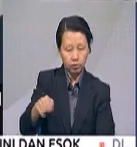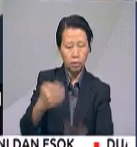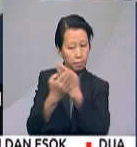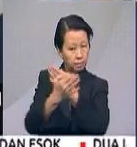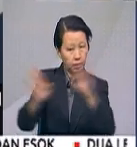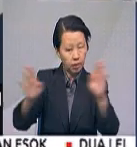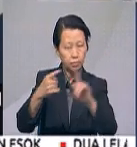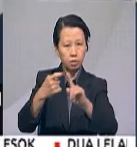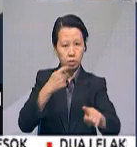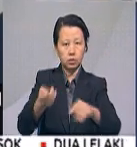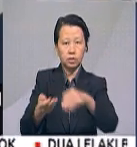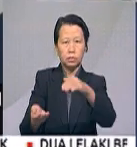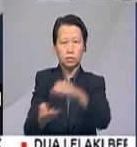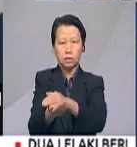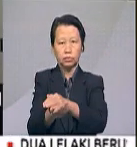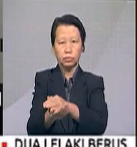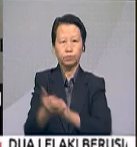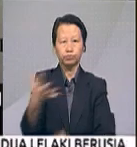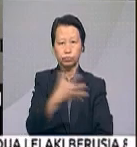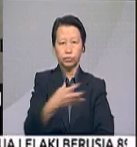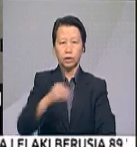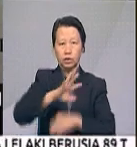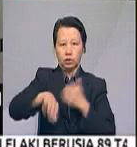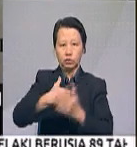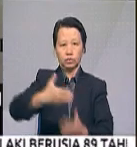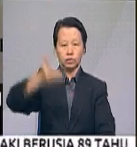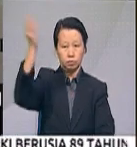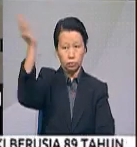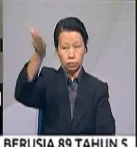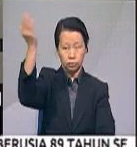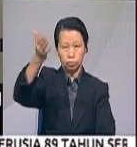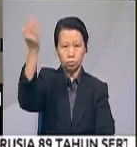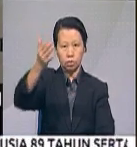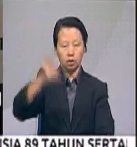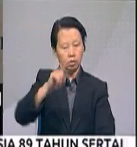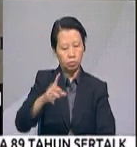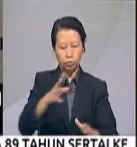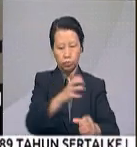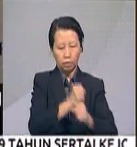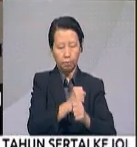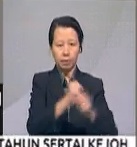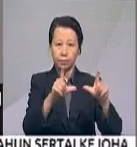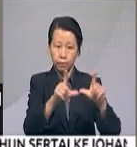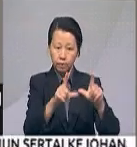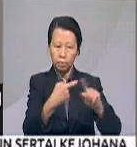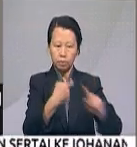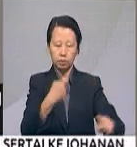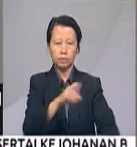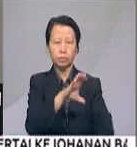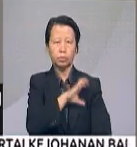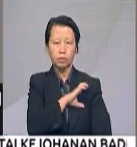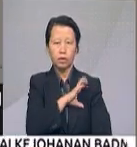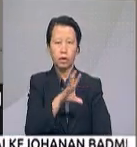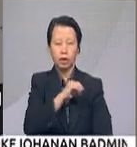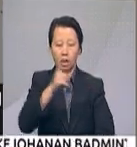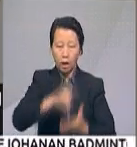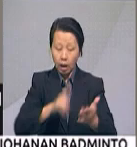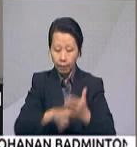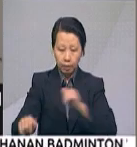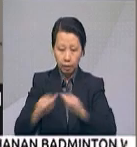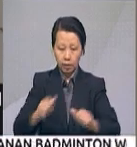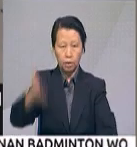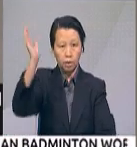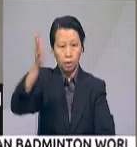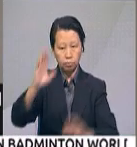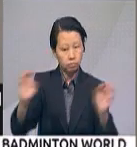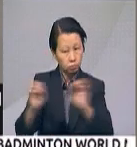daripada aktiviti rasuah. Selain itu, semua ceramah semasa berkempen perlu mendapatkan permit daripada polis dan sebarang aktiviti ceramah